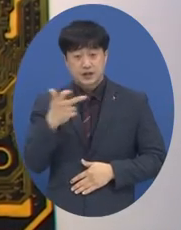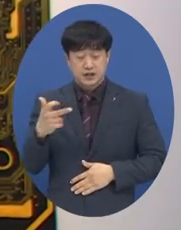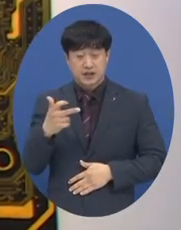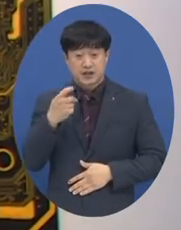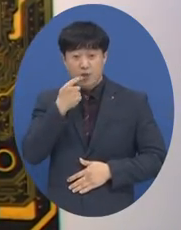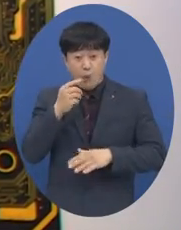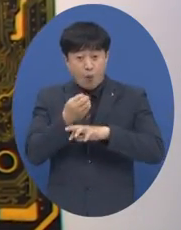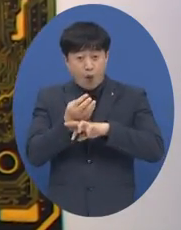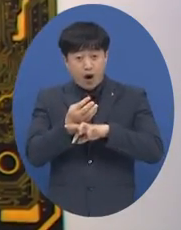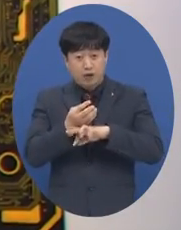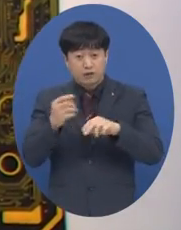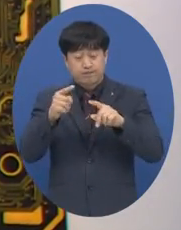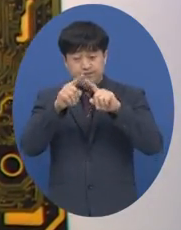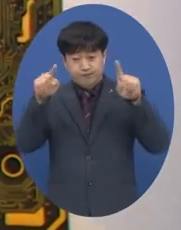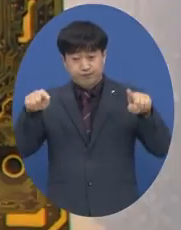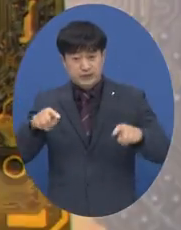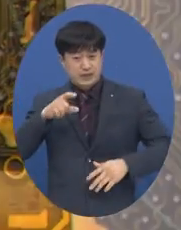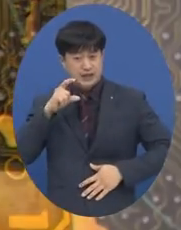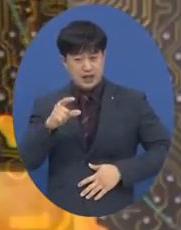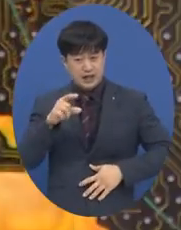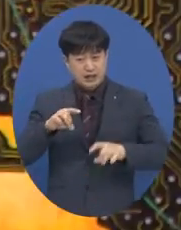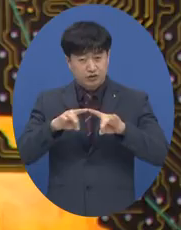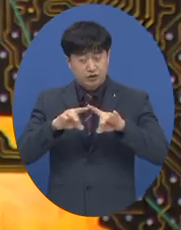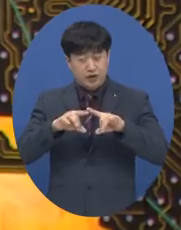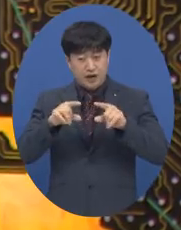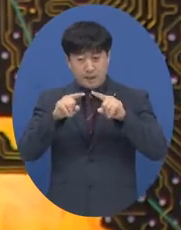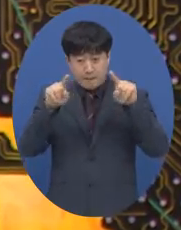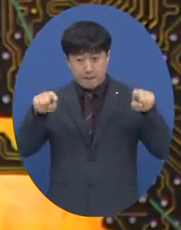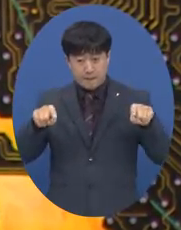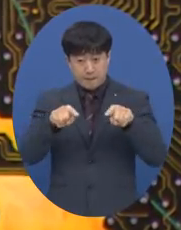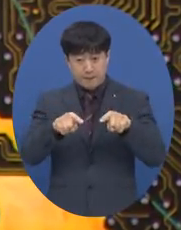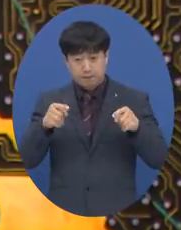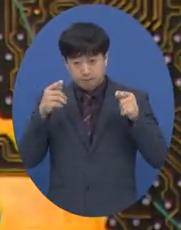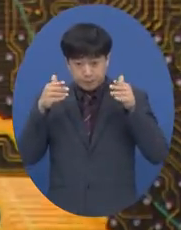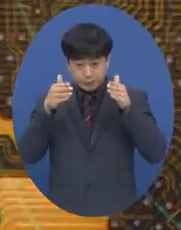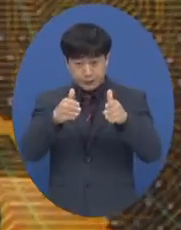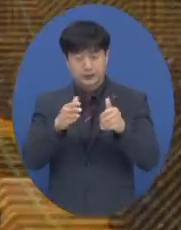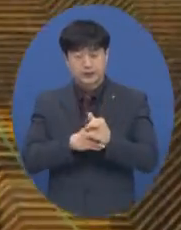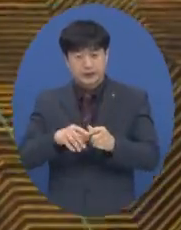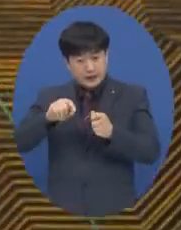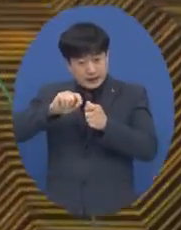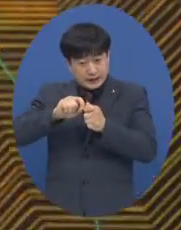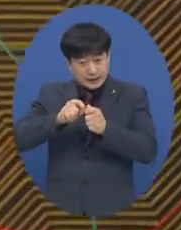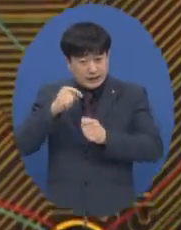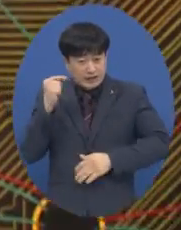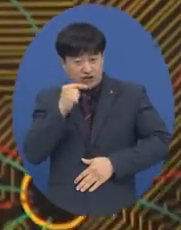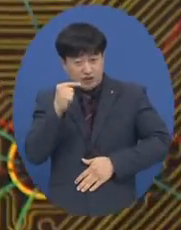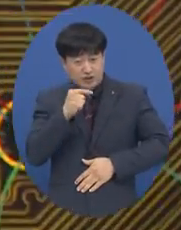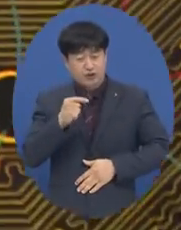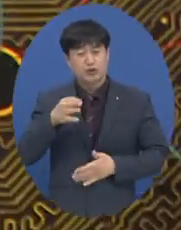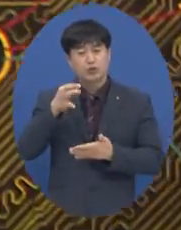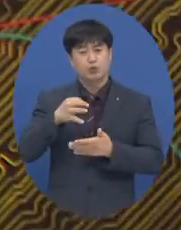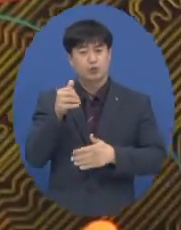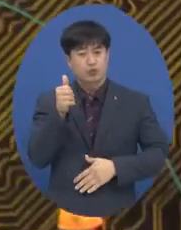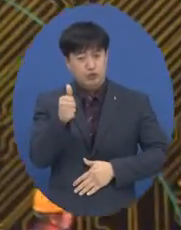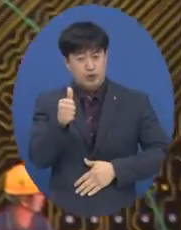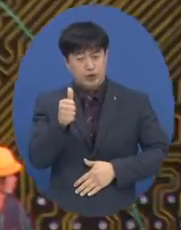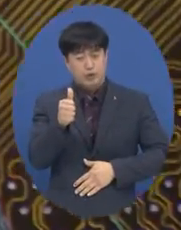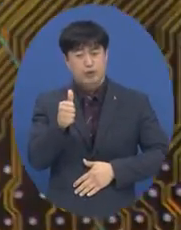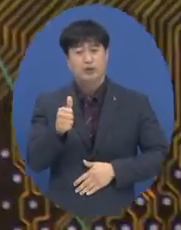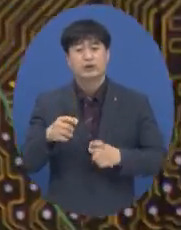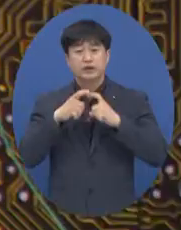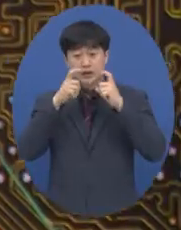거대한 황금 모듈의 강렬한 전자기판이 시선을 잡아끕니다. 치밀한 자본주의 사회를 전자기판으로